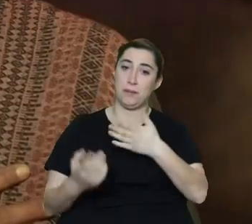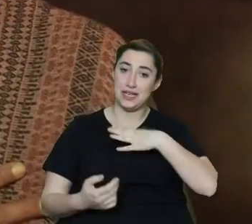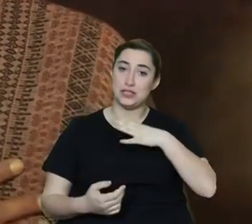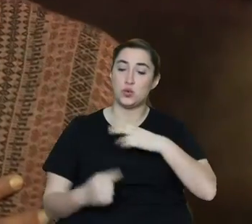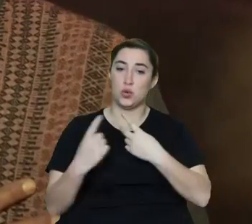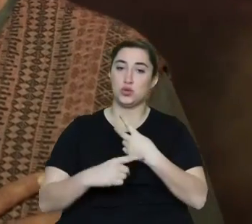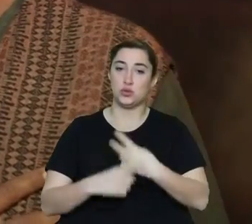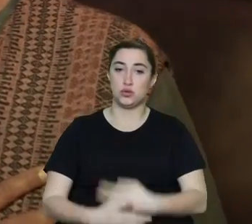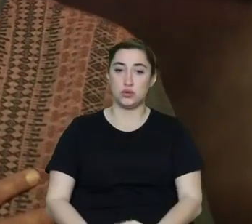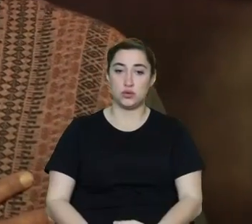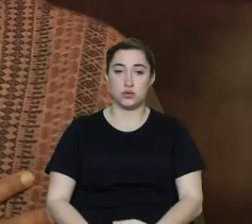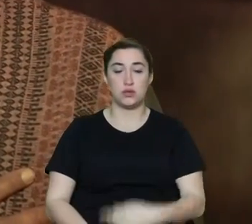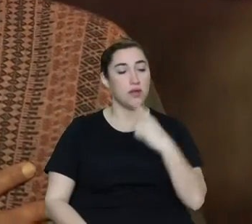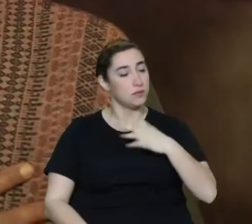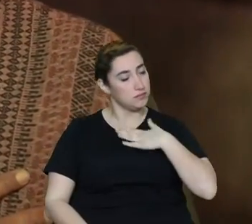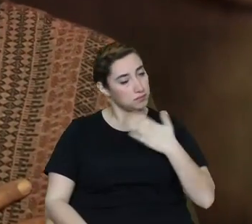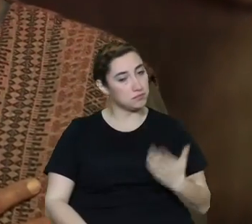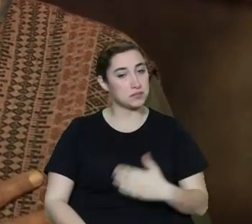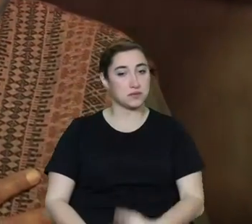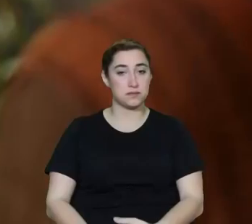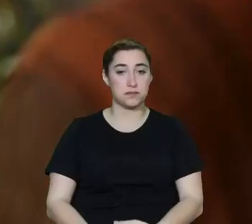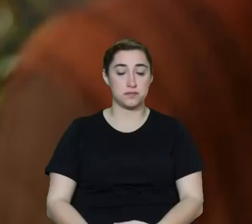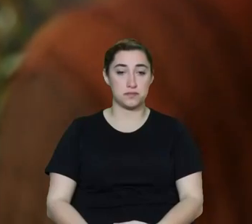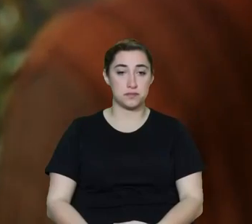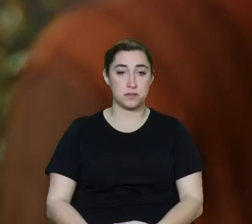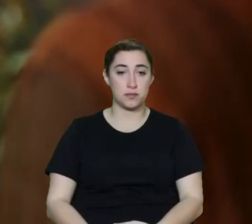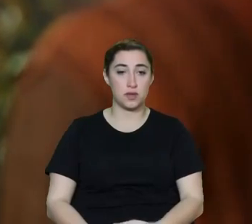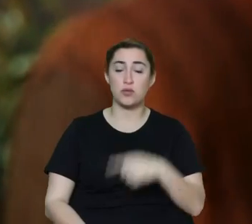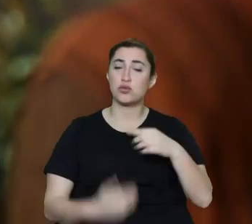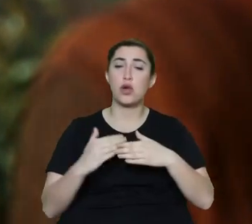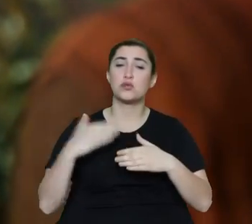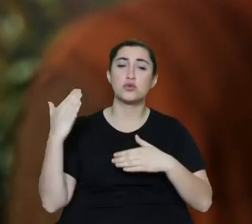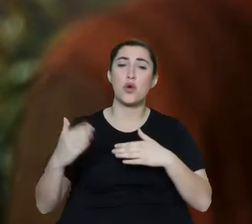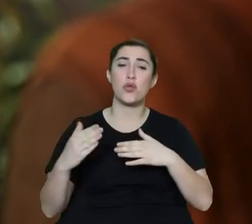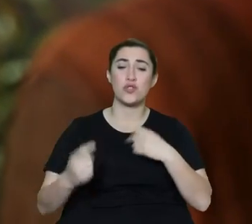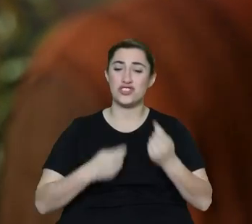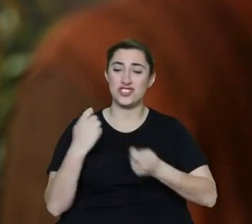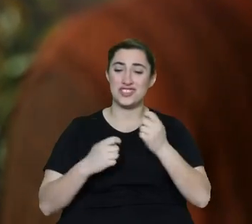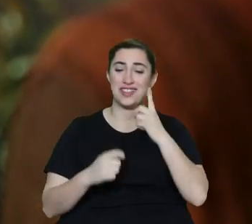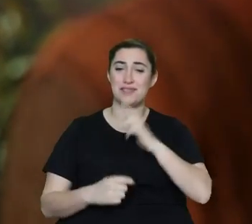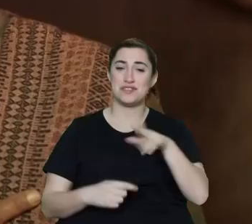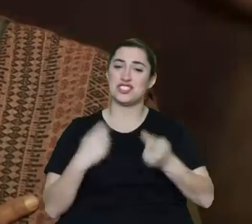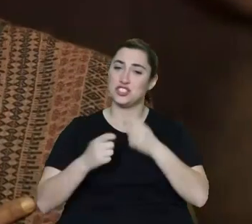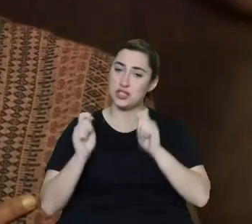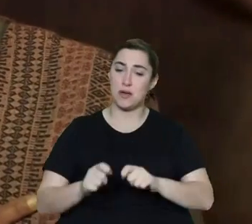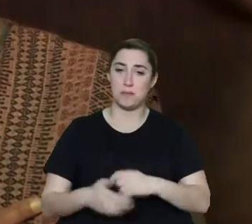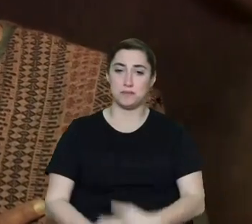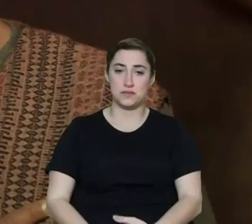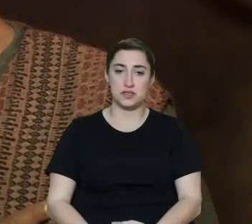isteriz Yunus. Emriniz olur şeyhim. Bundan böyle dergahın temizlik işlerini yap.